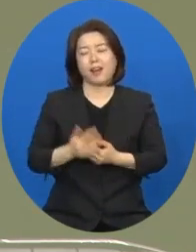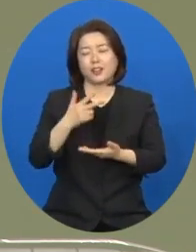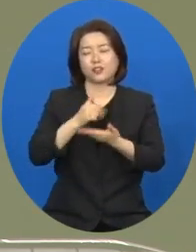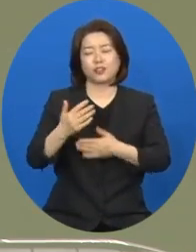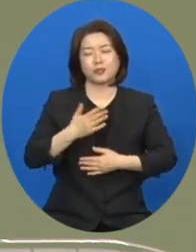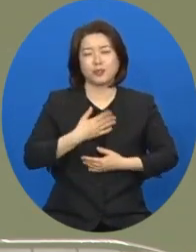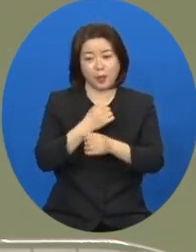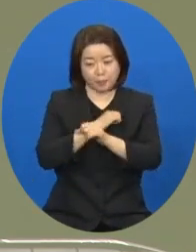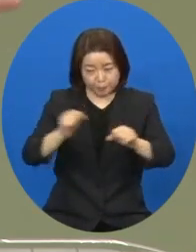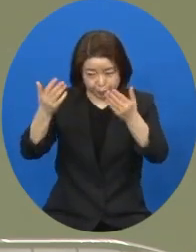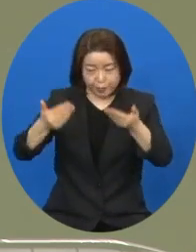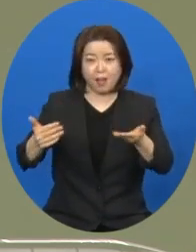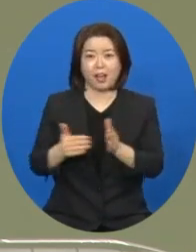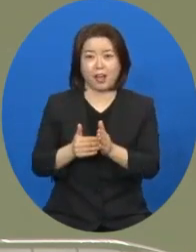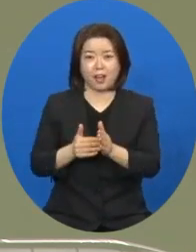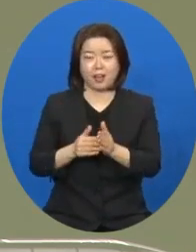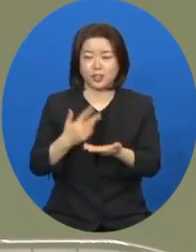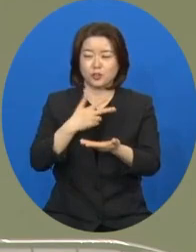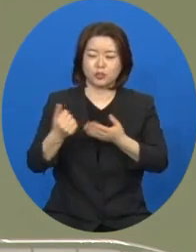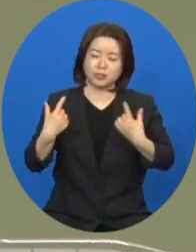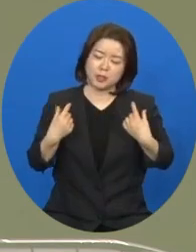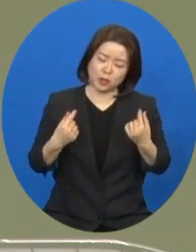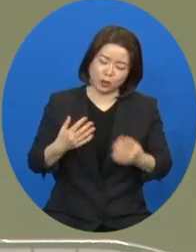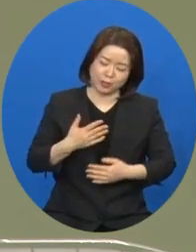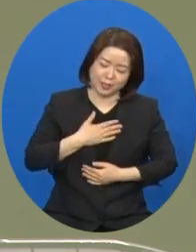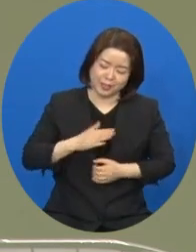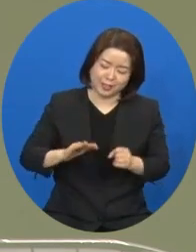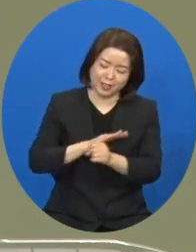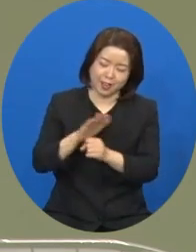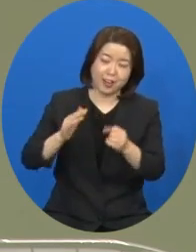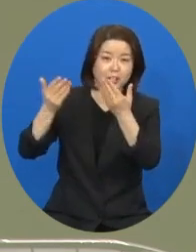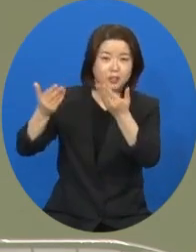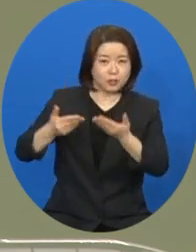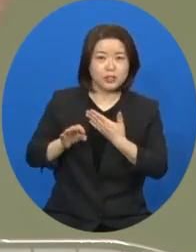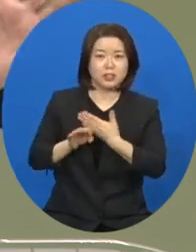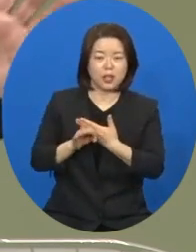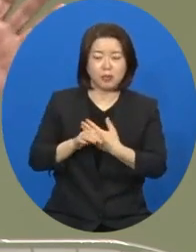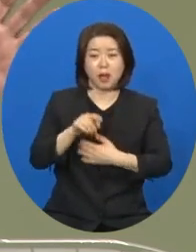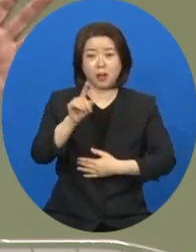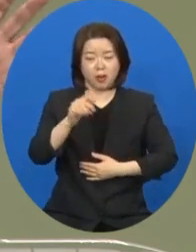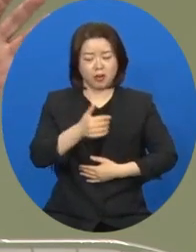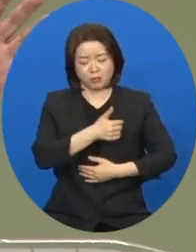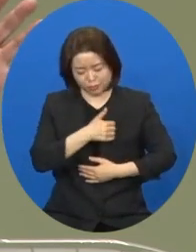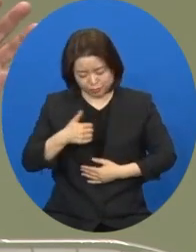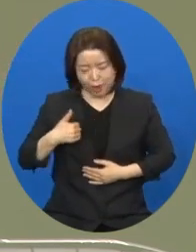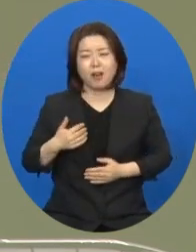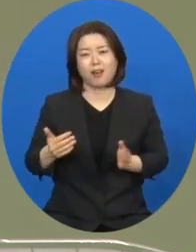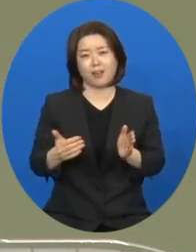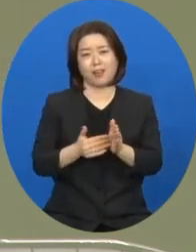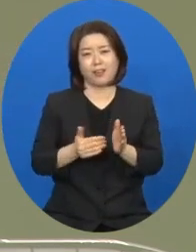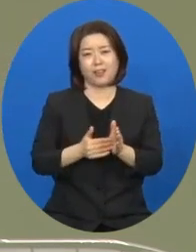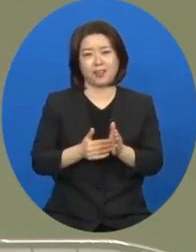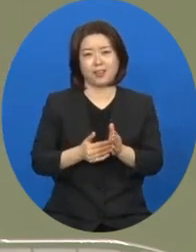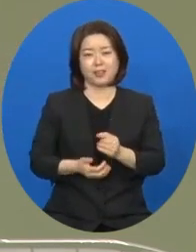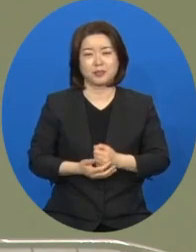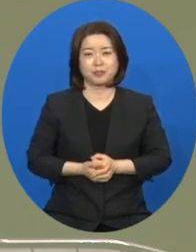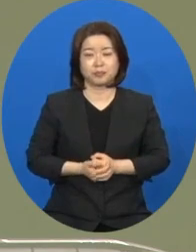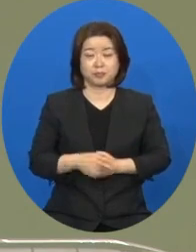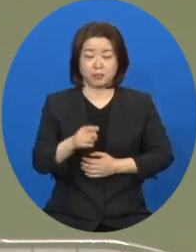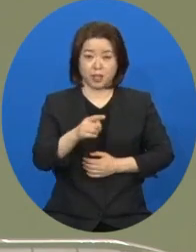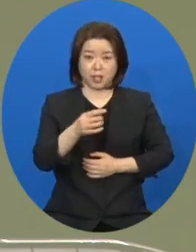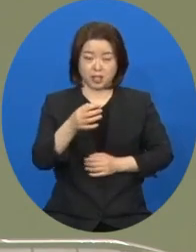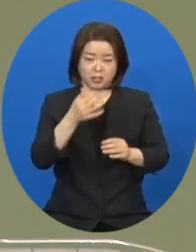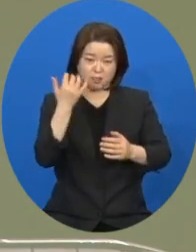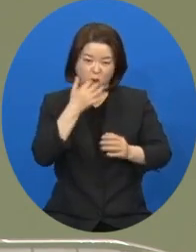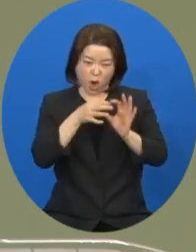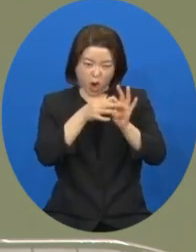용서하셨고 주님이 여전히 나를 사랑하신다면 그것으로 충분하더라. 그 가늠하다가